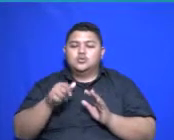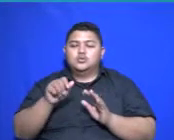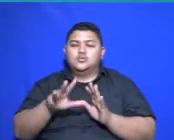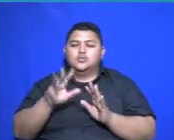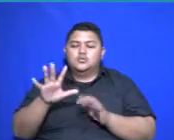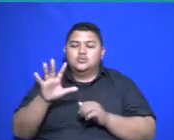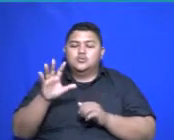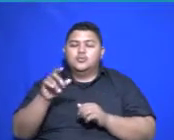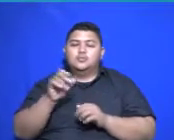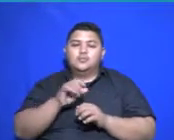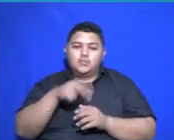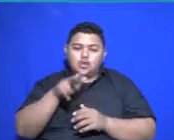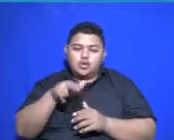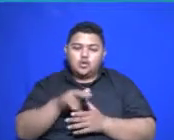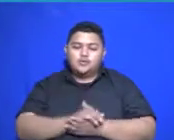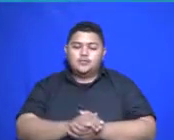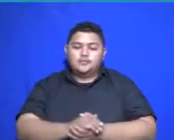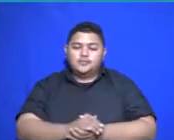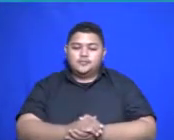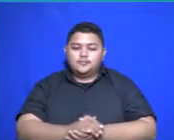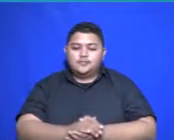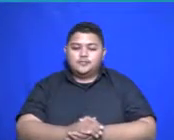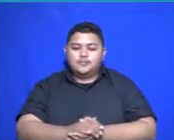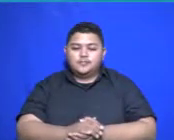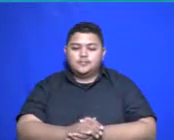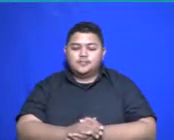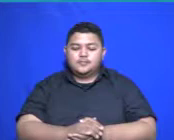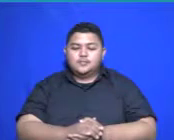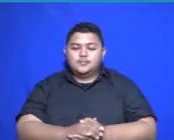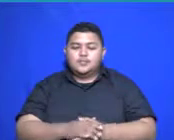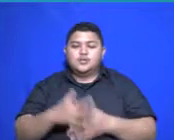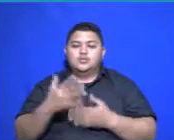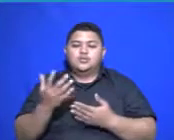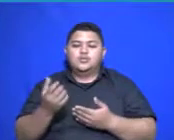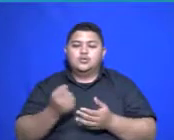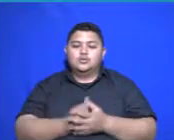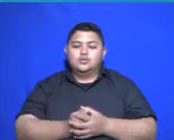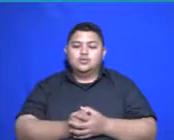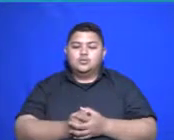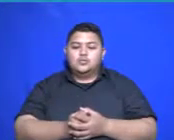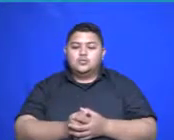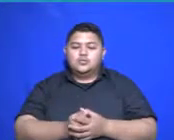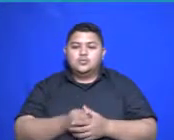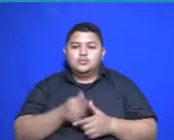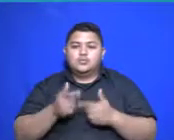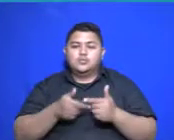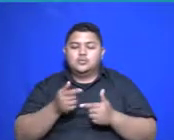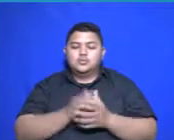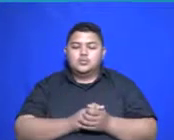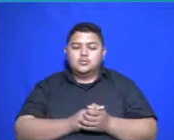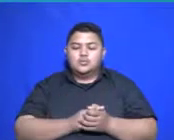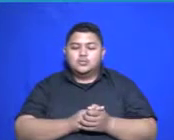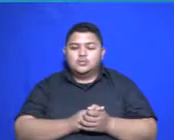41.386.895 penonton. Industri film kita sangat menjanjikan, mudah-mudahan ini akan terus mendorong ke depan.